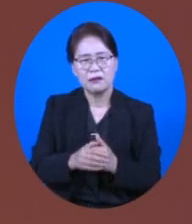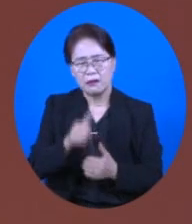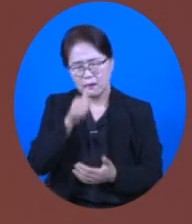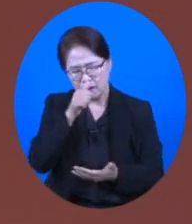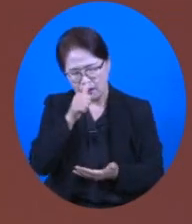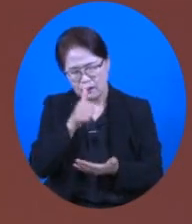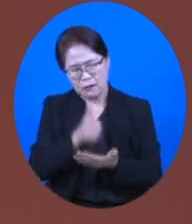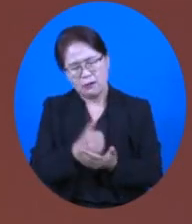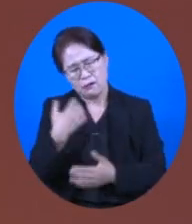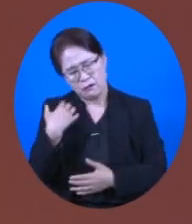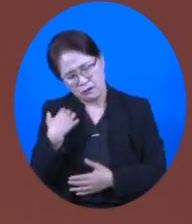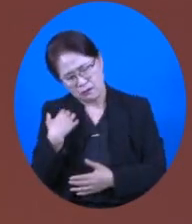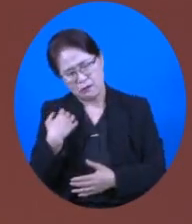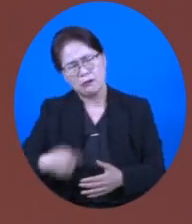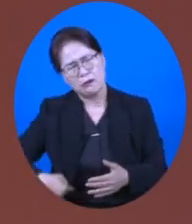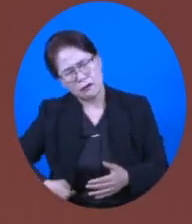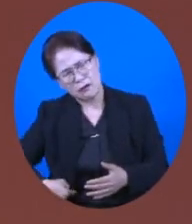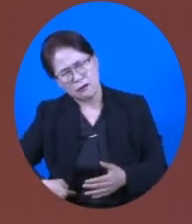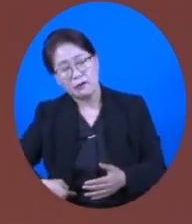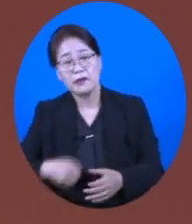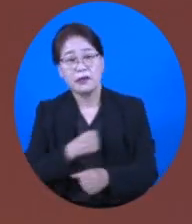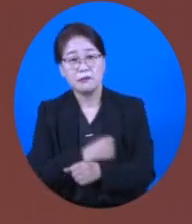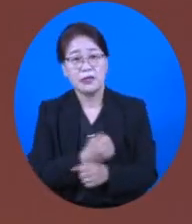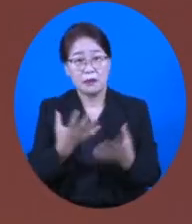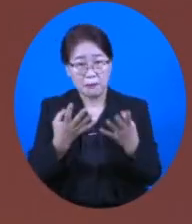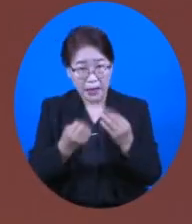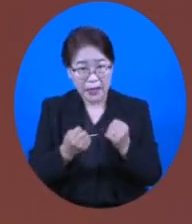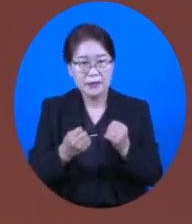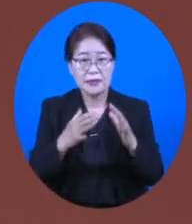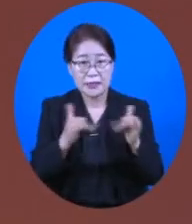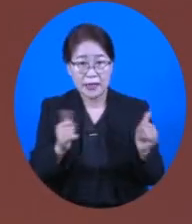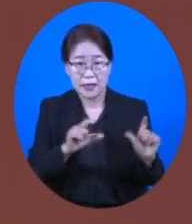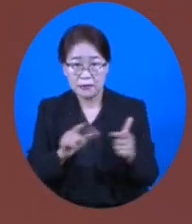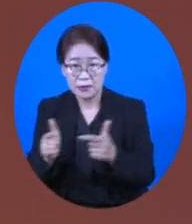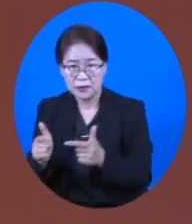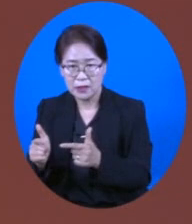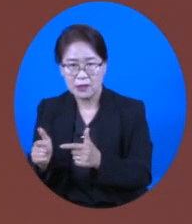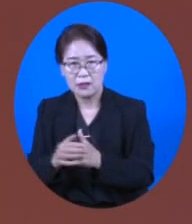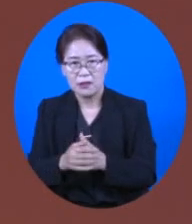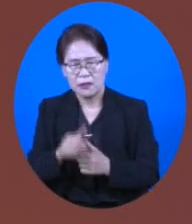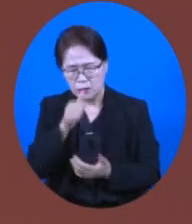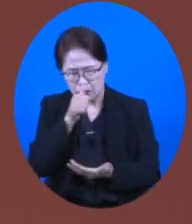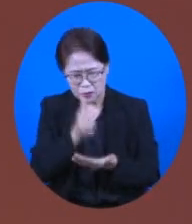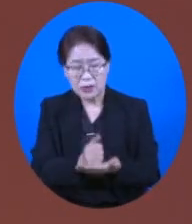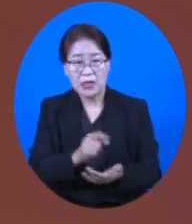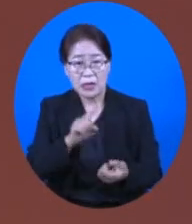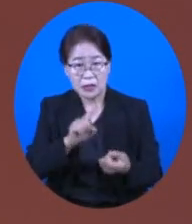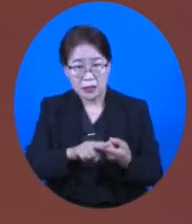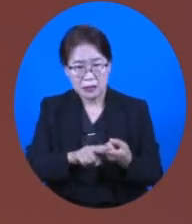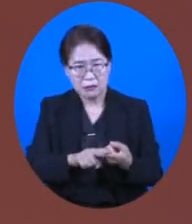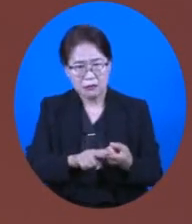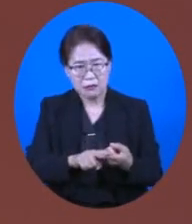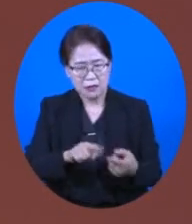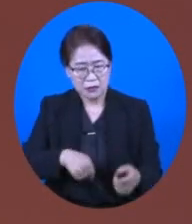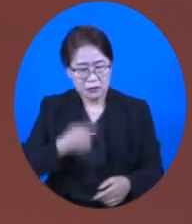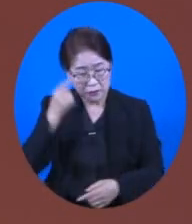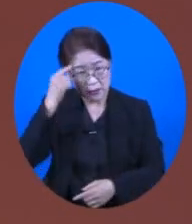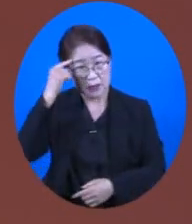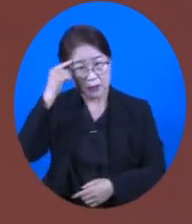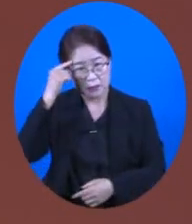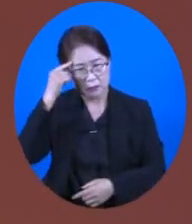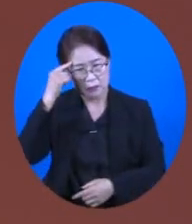죄책감을 심어줍니다. 그런데 많은 사람들이요, 이 죄에 대한 자각과